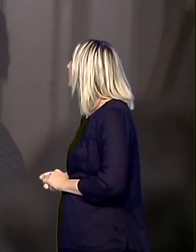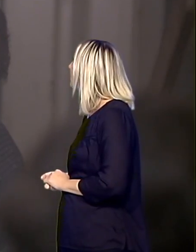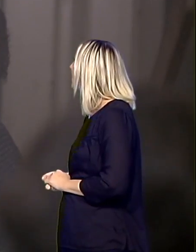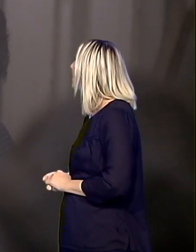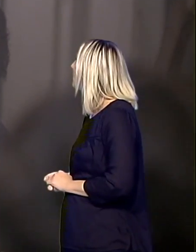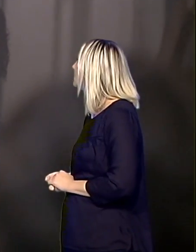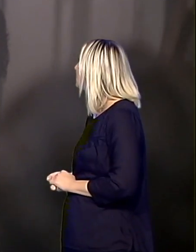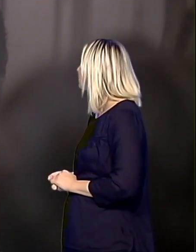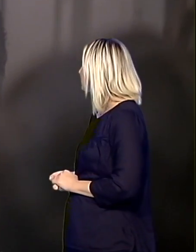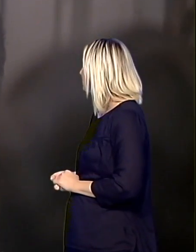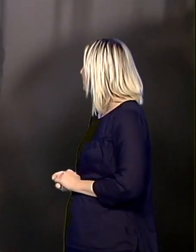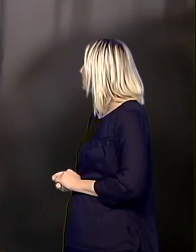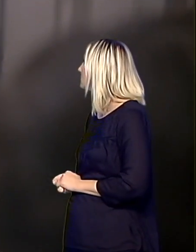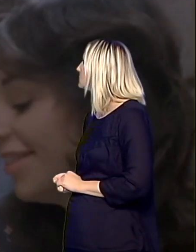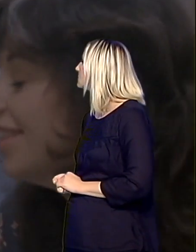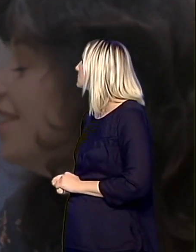Nobody. No, nobody.